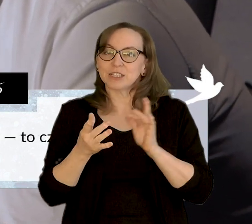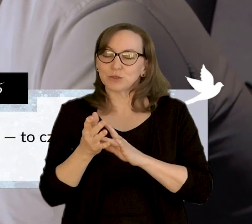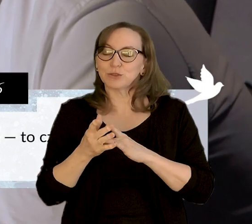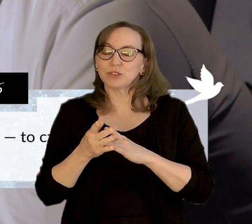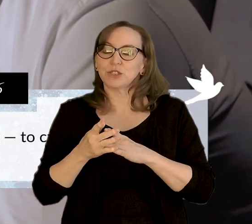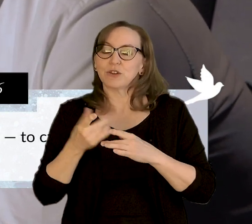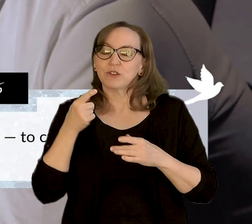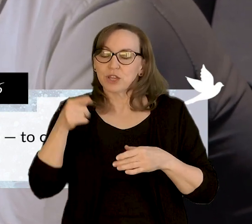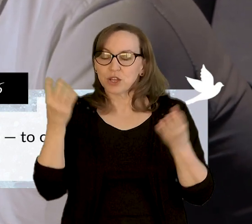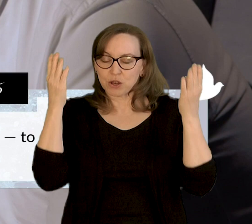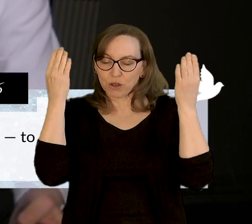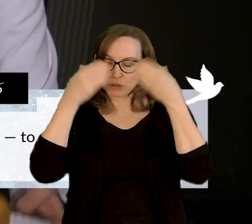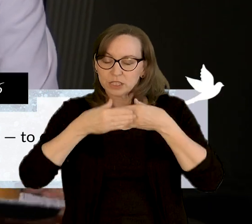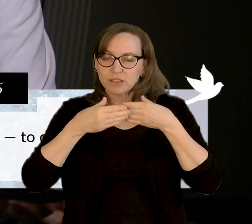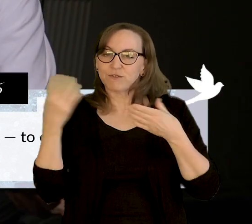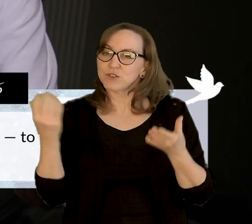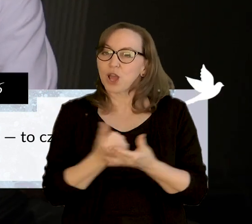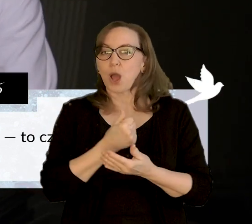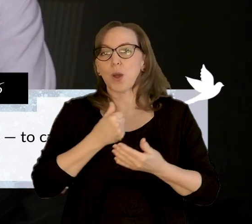wydany, wziął chleb,